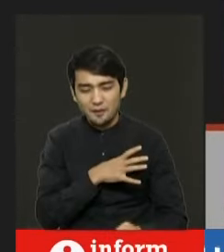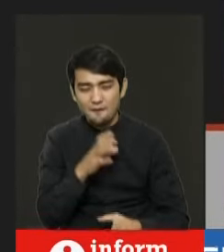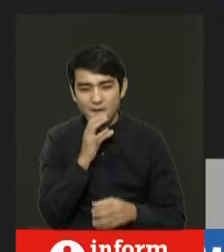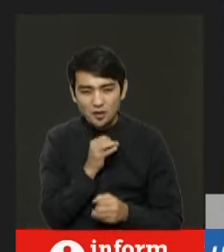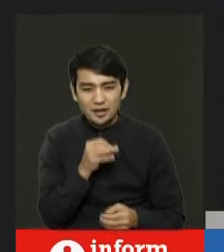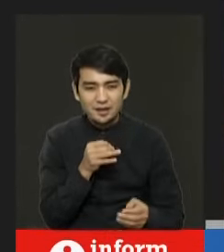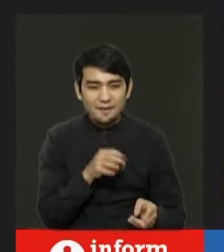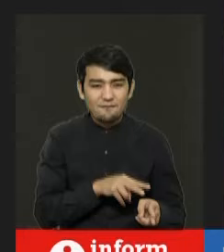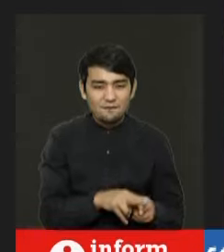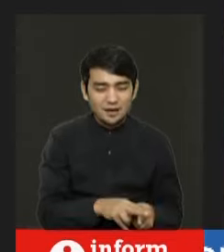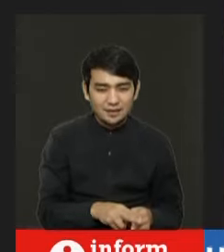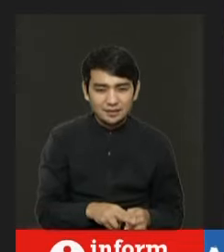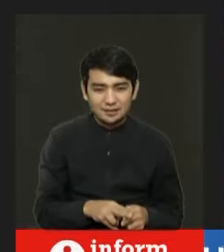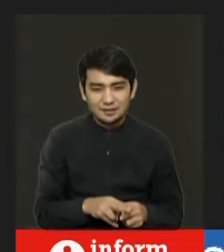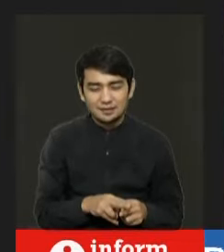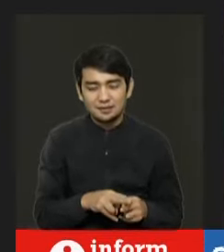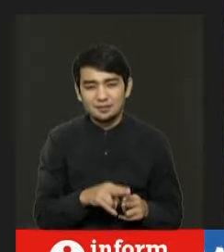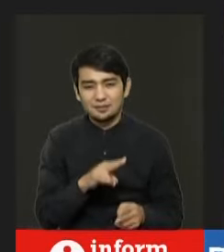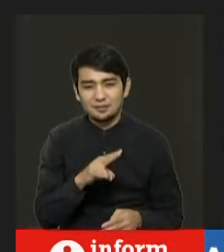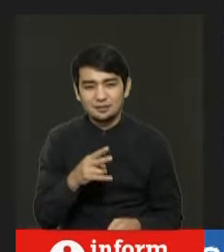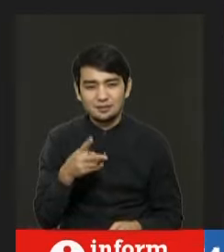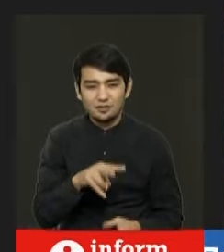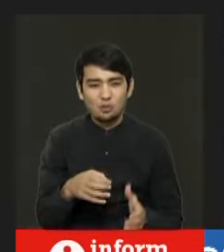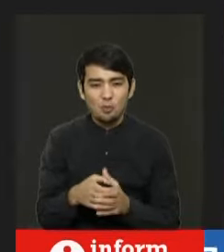причинения имущественного вреда двум компаниям